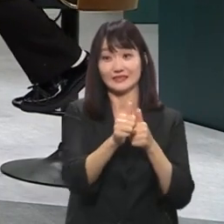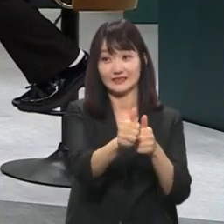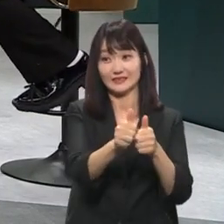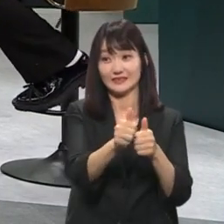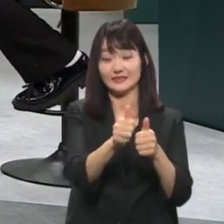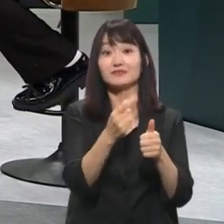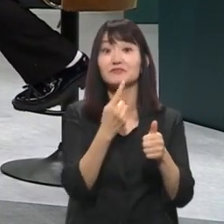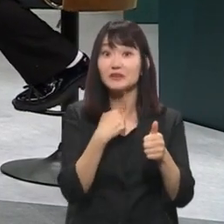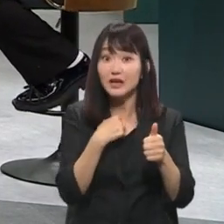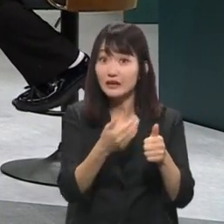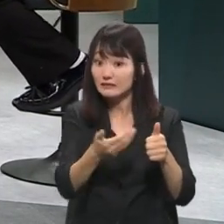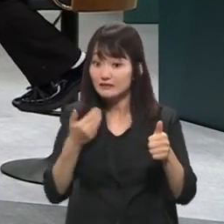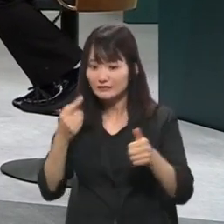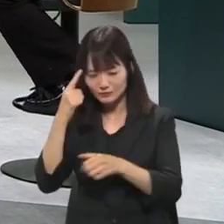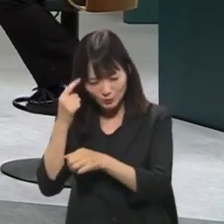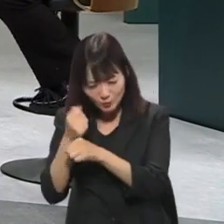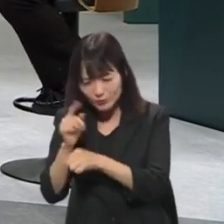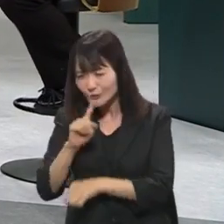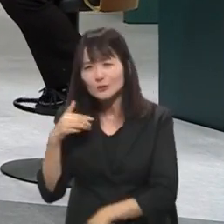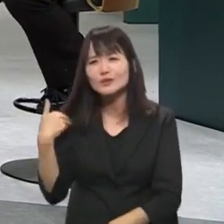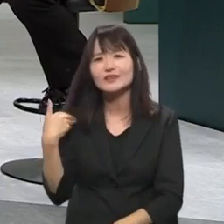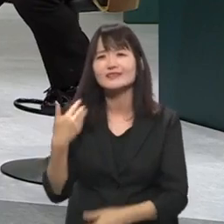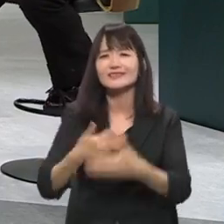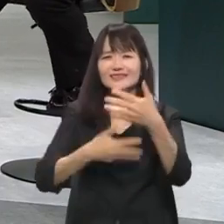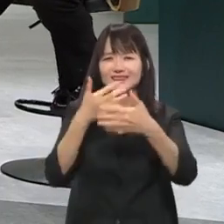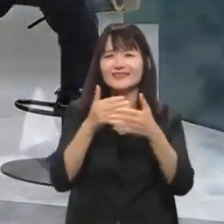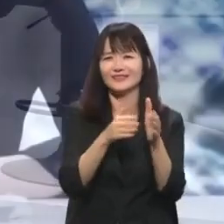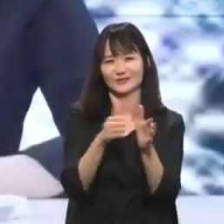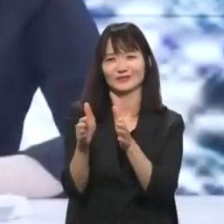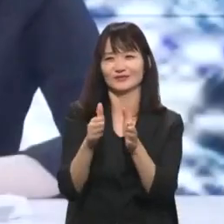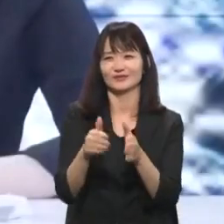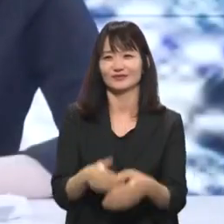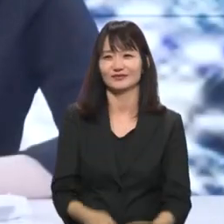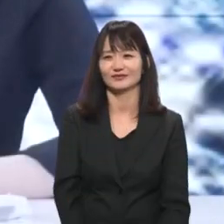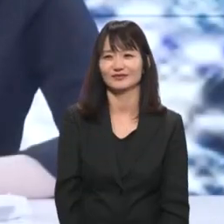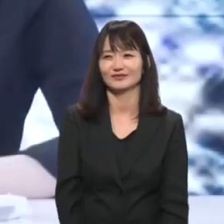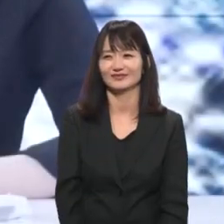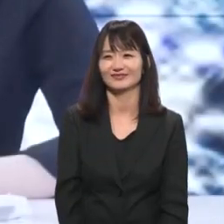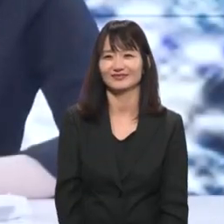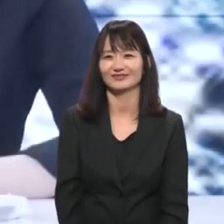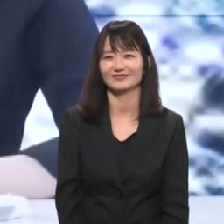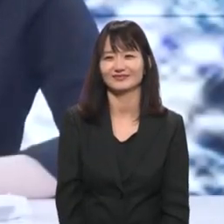사전에 연구를 하셨는지 모르겠어요 저희가 그 영상도 좀 준비했어요 마치겠습니다